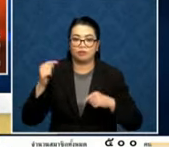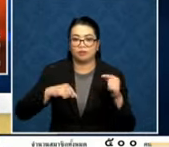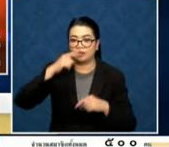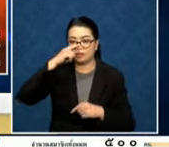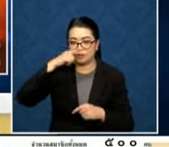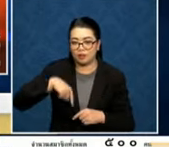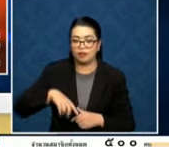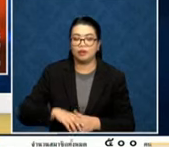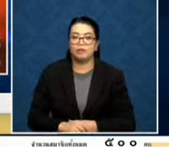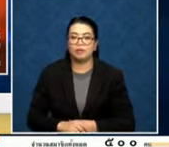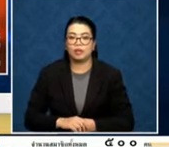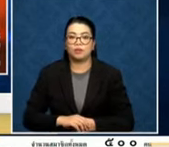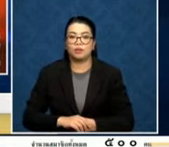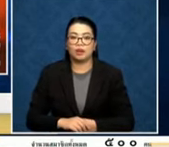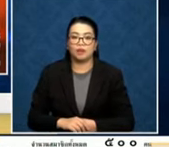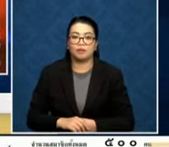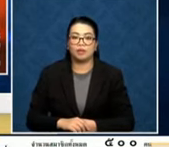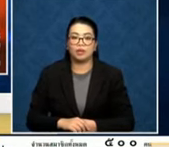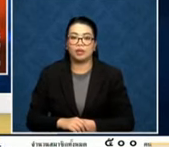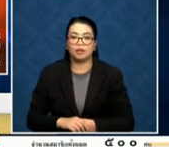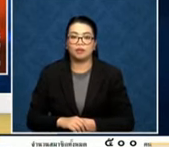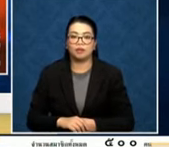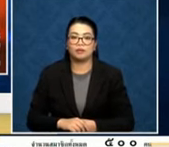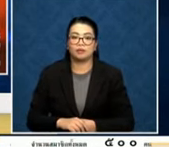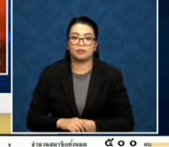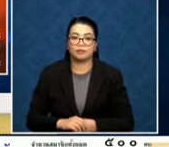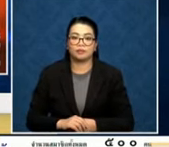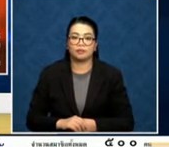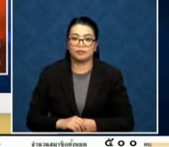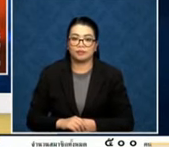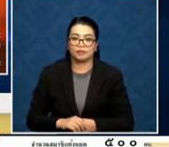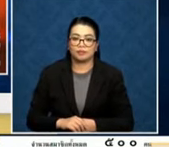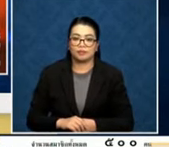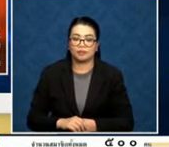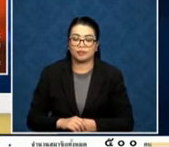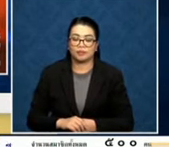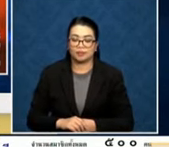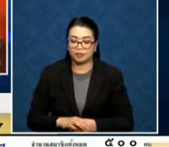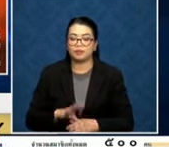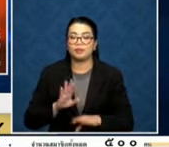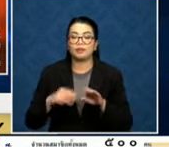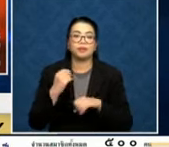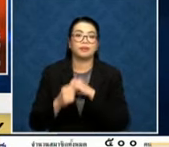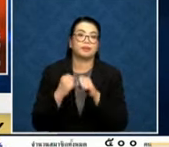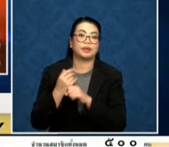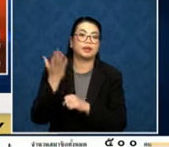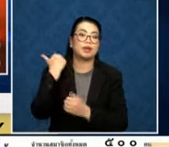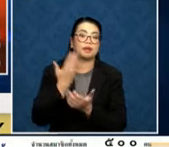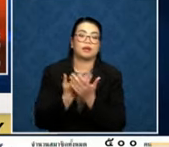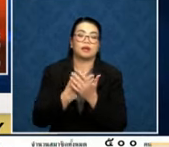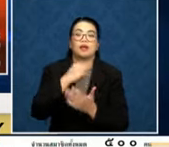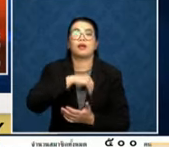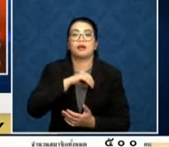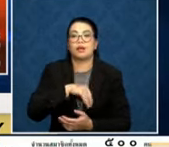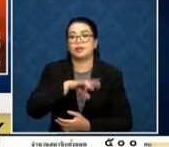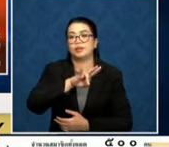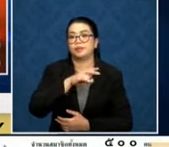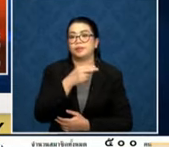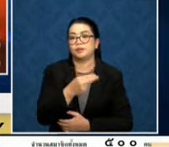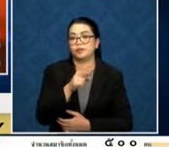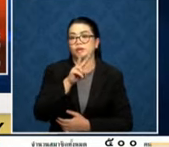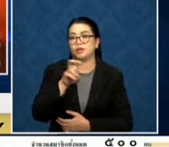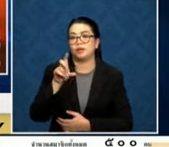เพิ่มขึ้นถึงเกือบ 41%ครับเมื่อเปรียบเทียบกับช่วงเวลาเดียวกันของปีที่แล้วนะครับสร้างรายได้ได้ถึงครับ 70,000